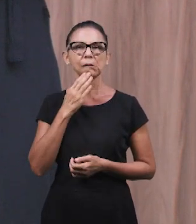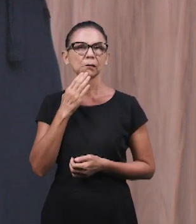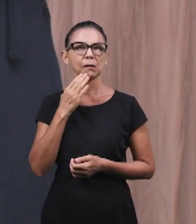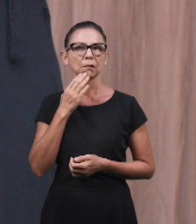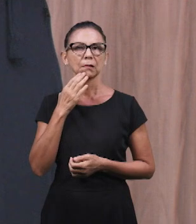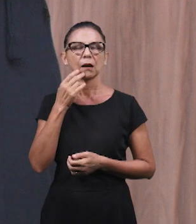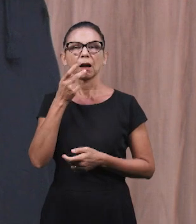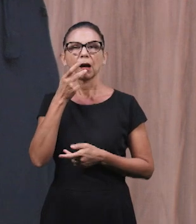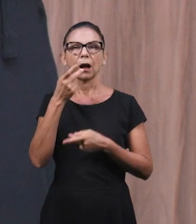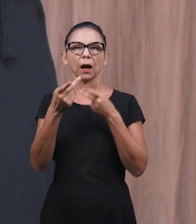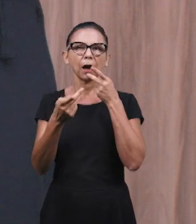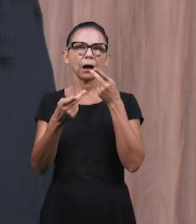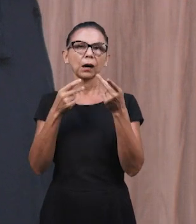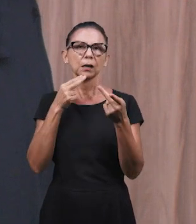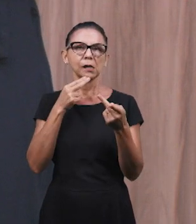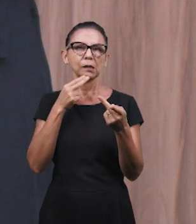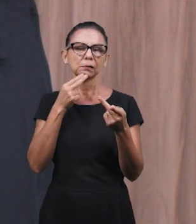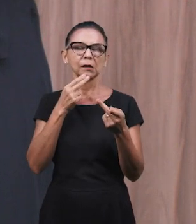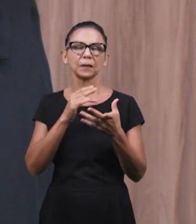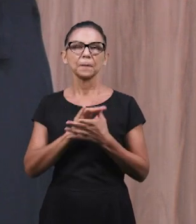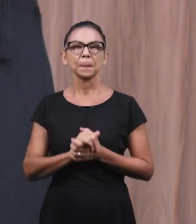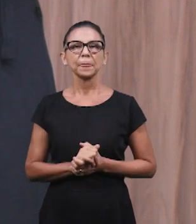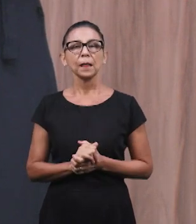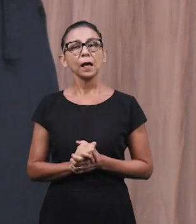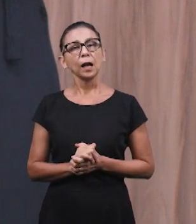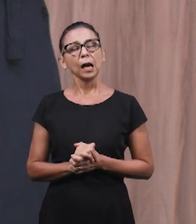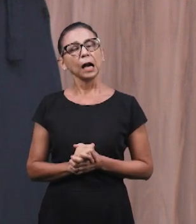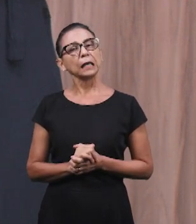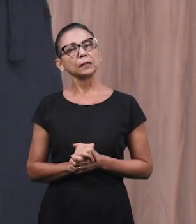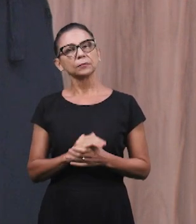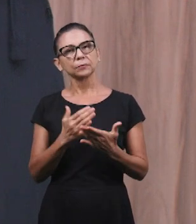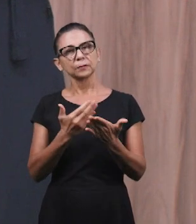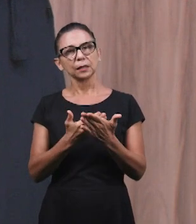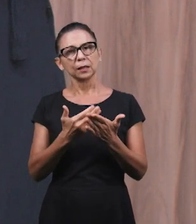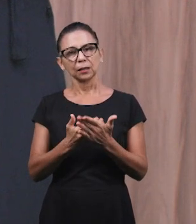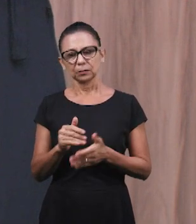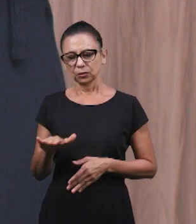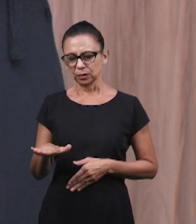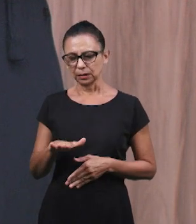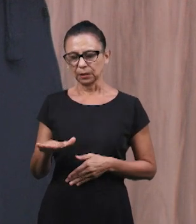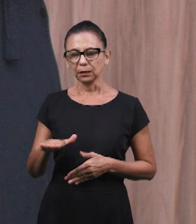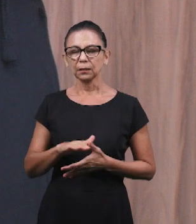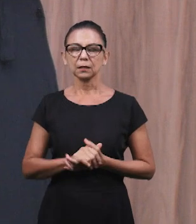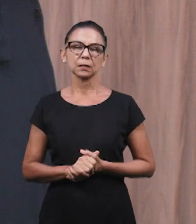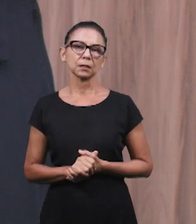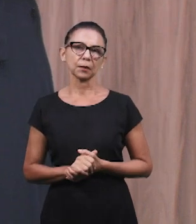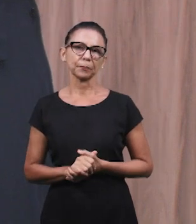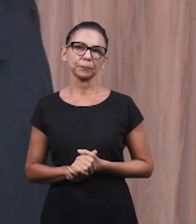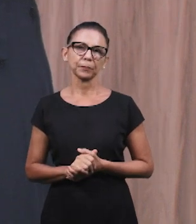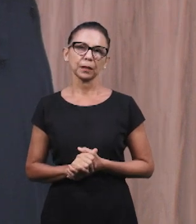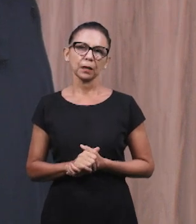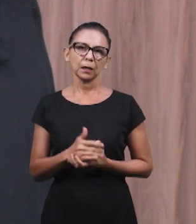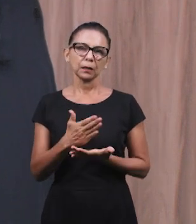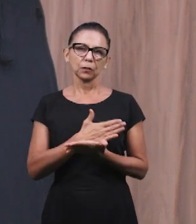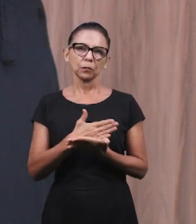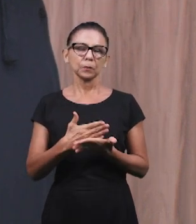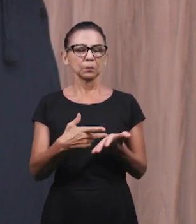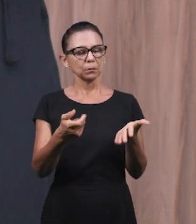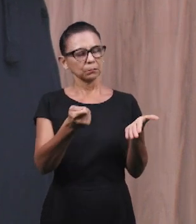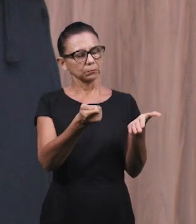Elle avait un trouble de communication. Elle a commencé à dessiner pendant l'étude de la manne. La